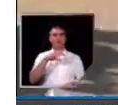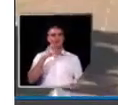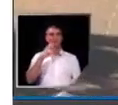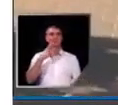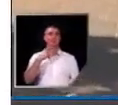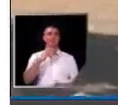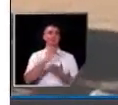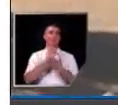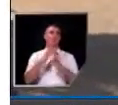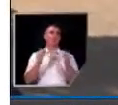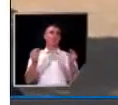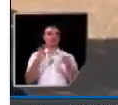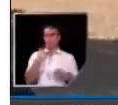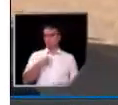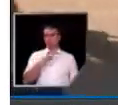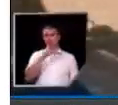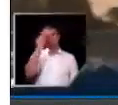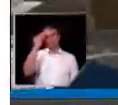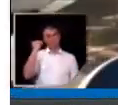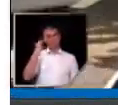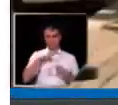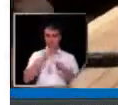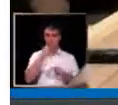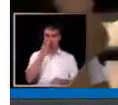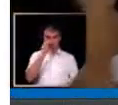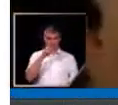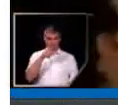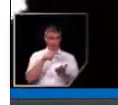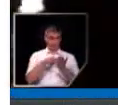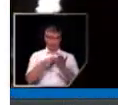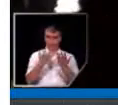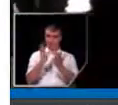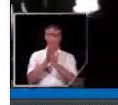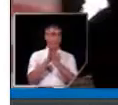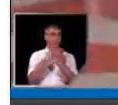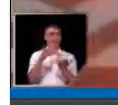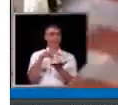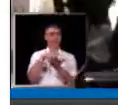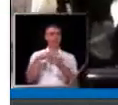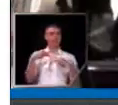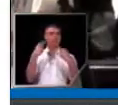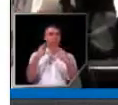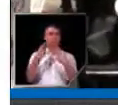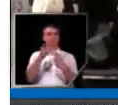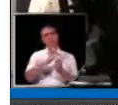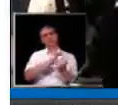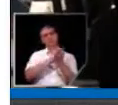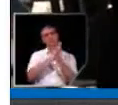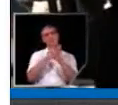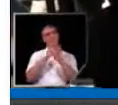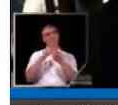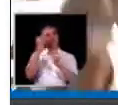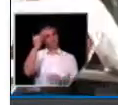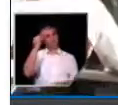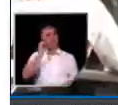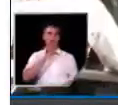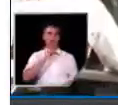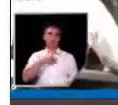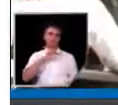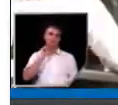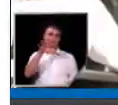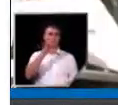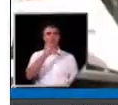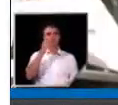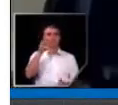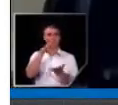עבודים. בסוף אומרים לי לא, אז הוא מפגר. אחרי גיל 21, בגלל שאין מקום, אין מרכז יום, אז תפכי אותו למפגר ואז אנחנו נכניס